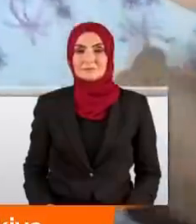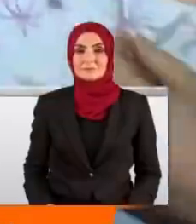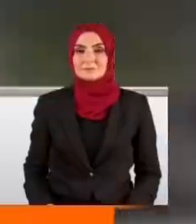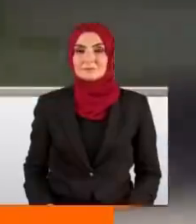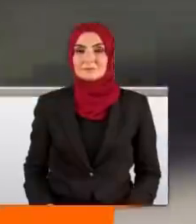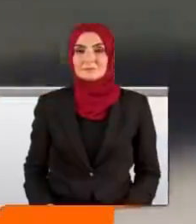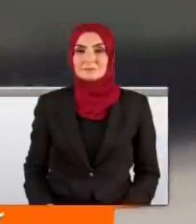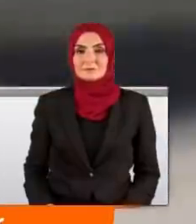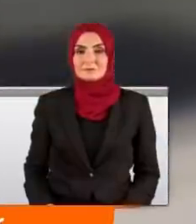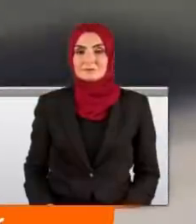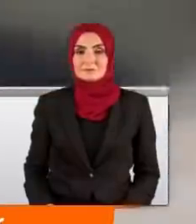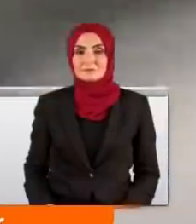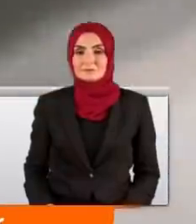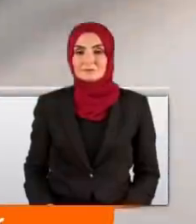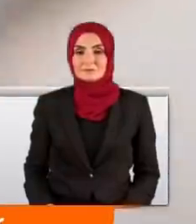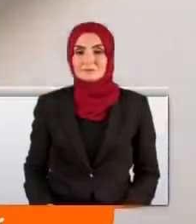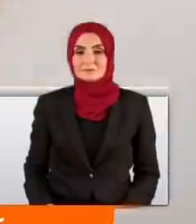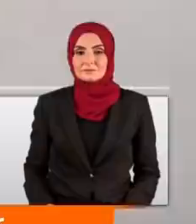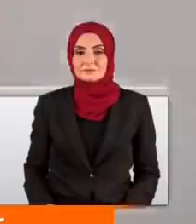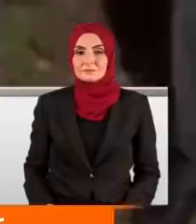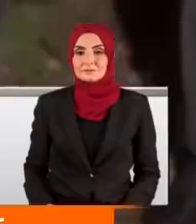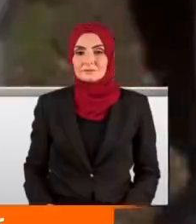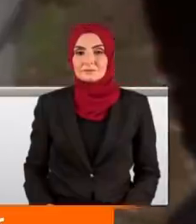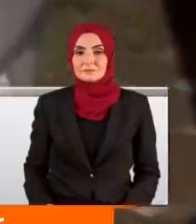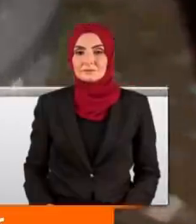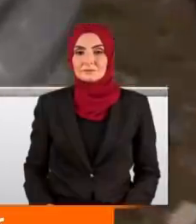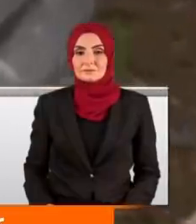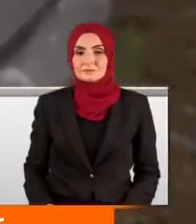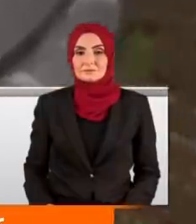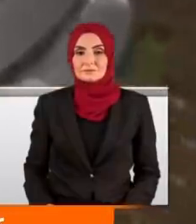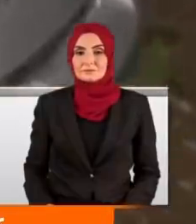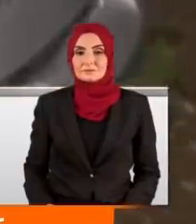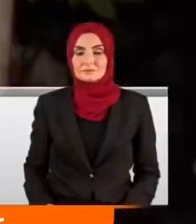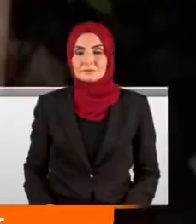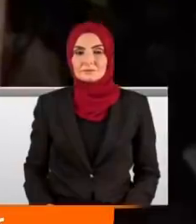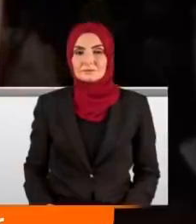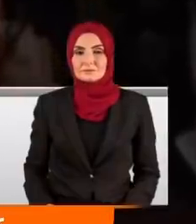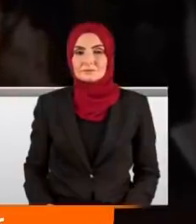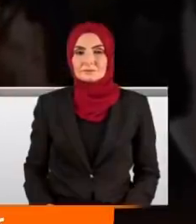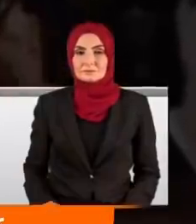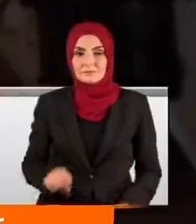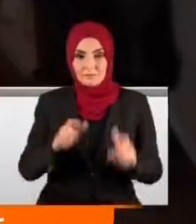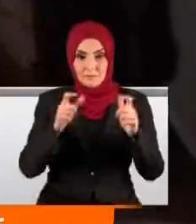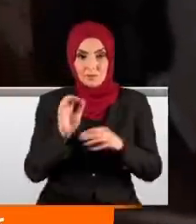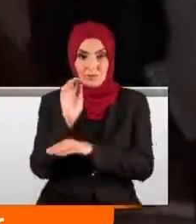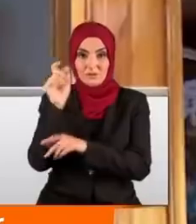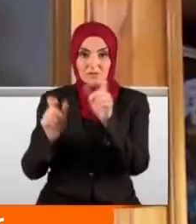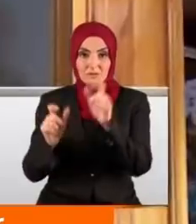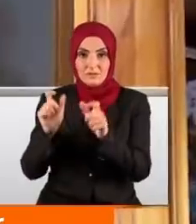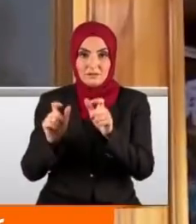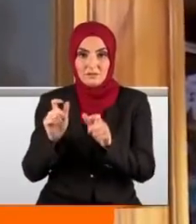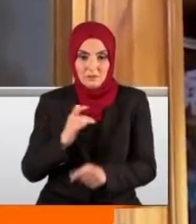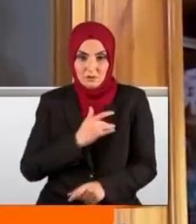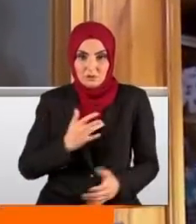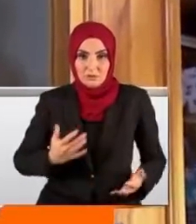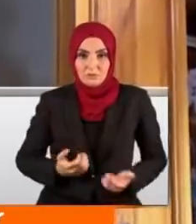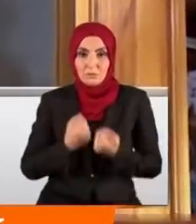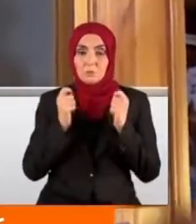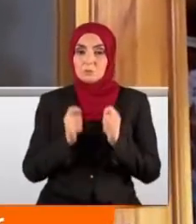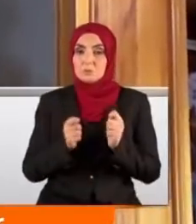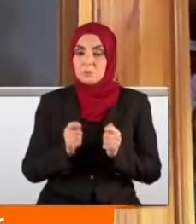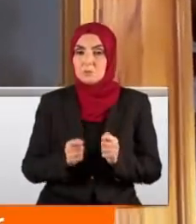gördüm buraya. Arabaların camları, çerçeveleri patladı hep. Allah'tan o araba yani içinde kimse yok. Mahalleli canını zor kurtardı. Yağmur hızlanmaya